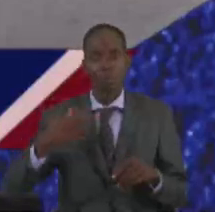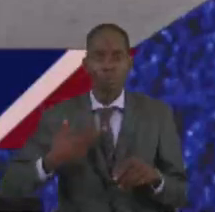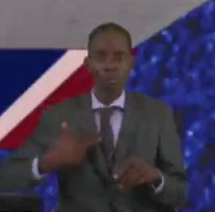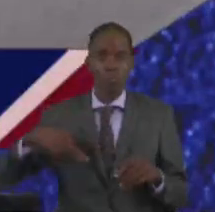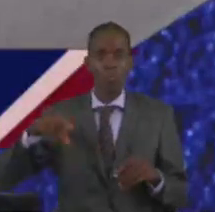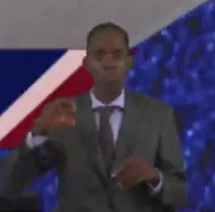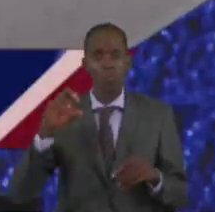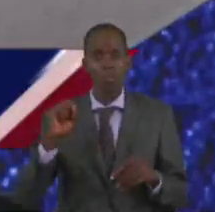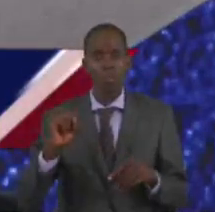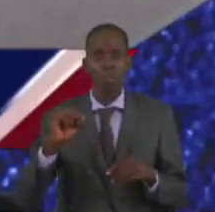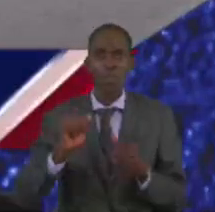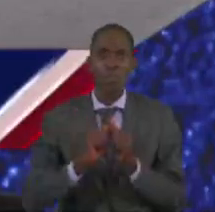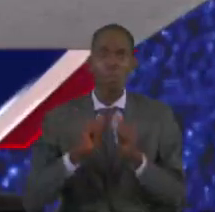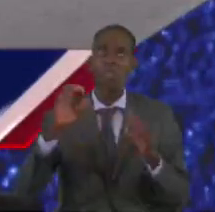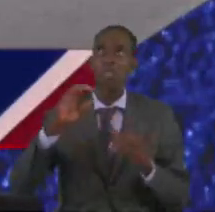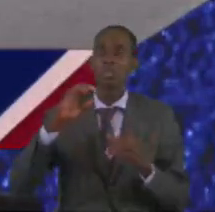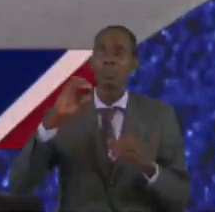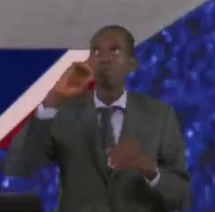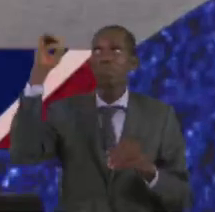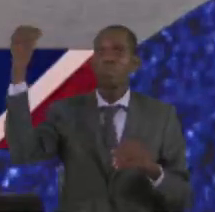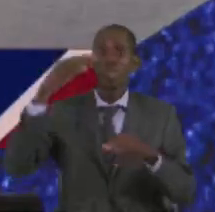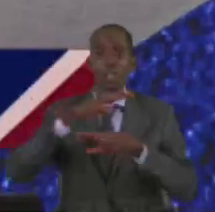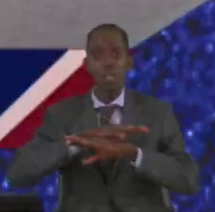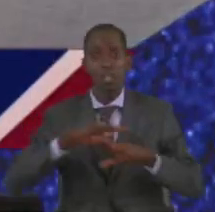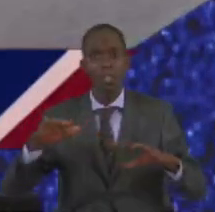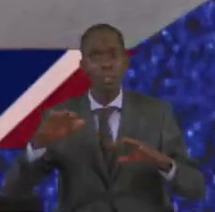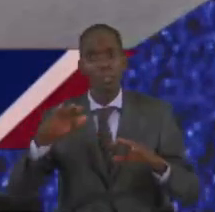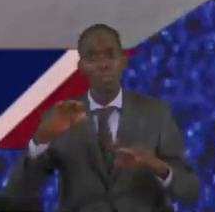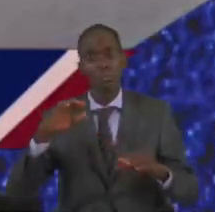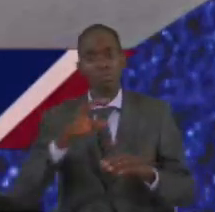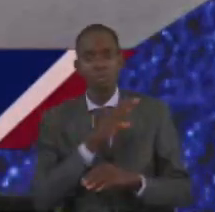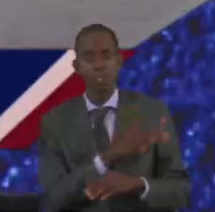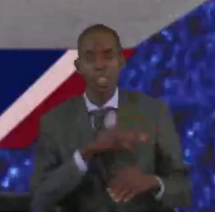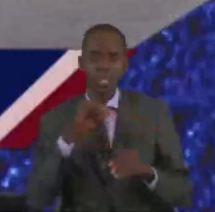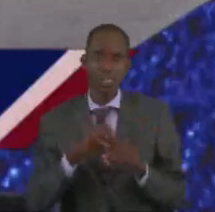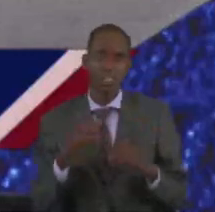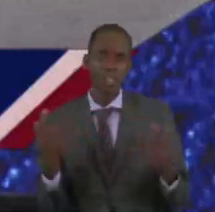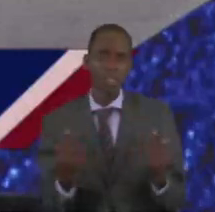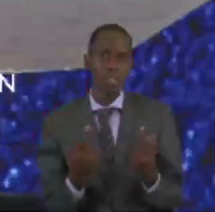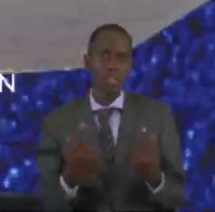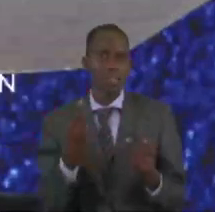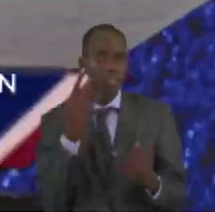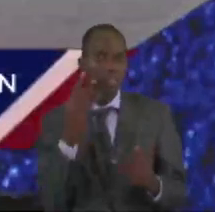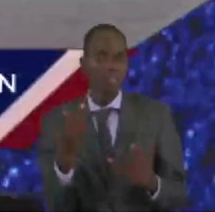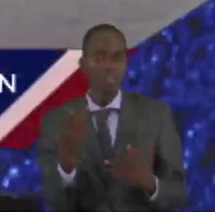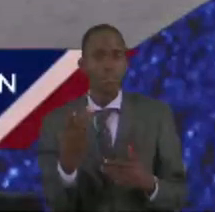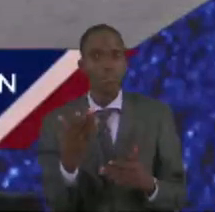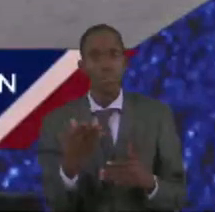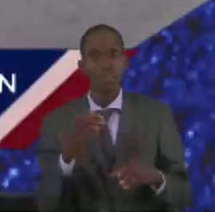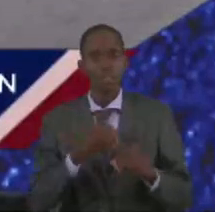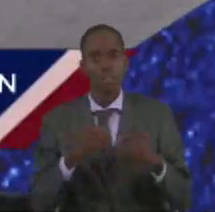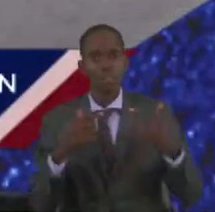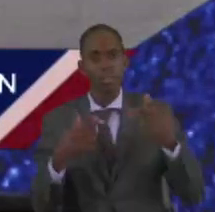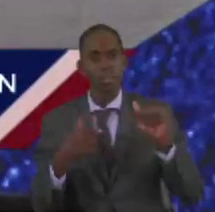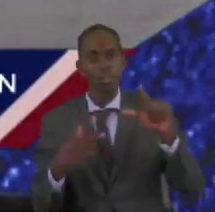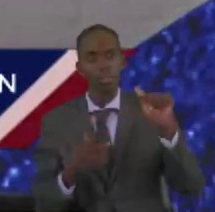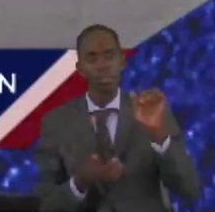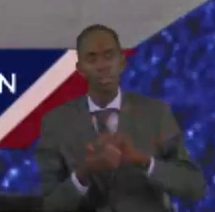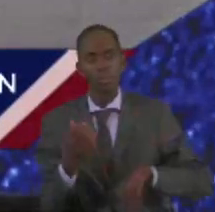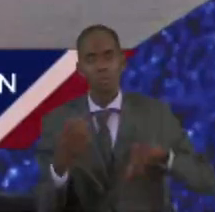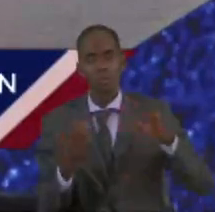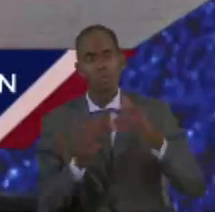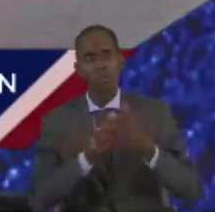Les religieux insensibles, à caractère sans grâce dans le péché. Voyons encore cela.